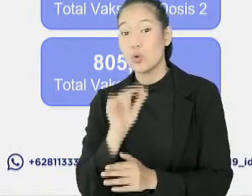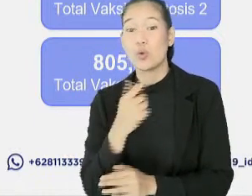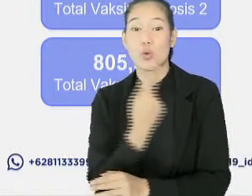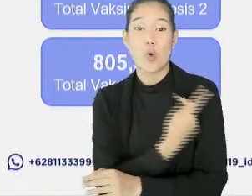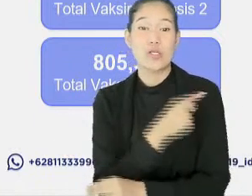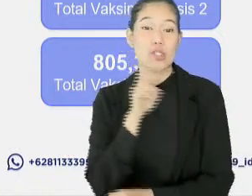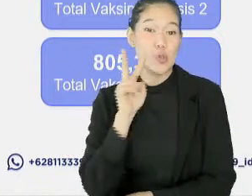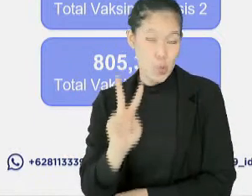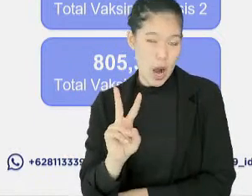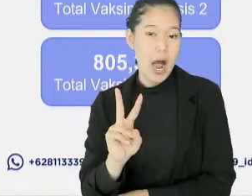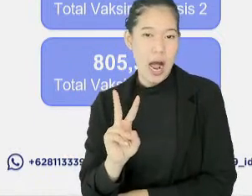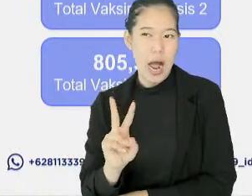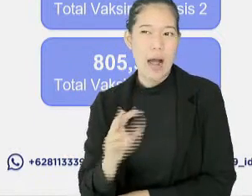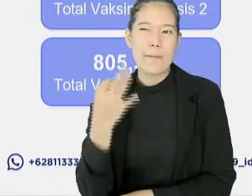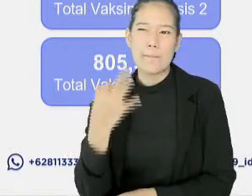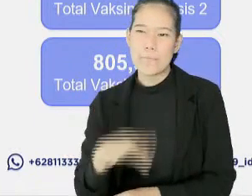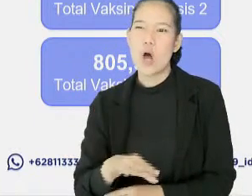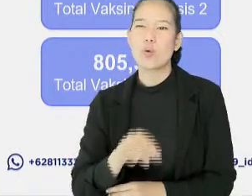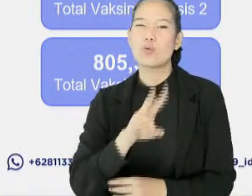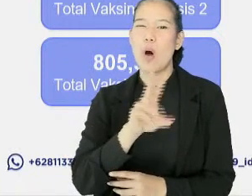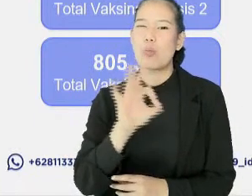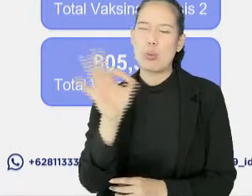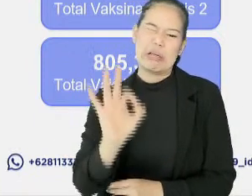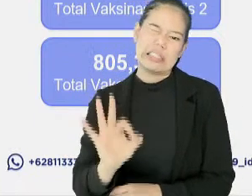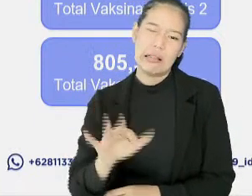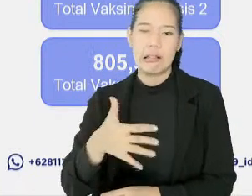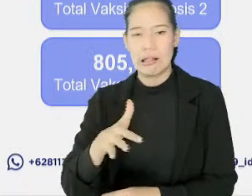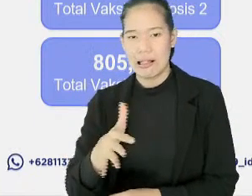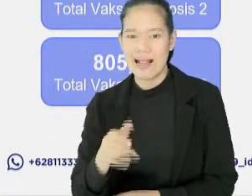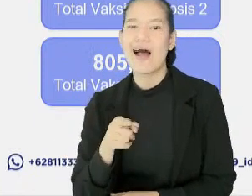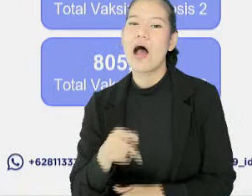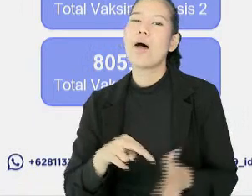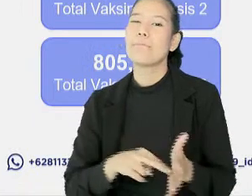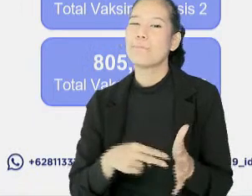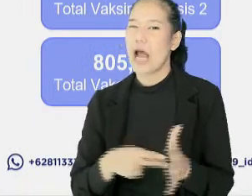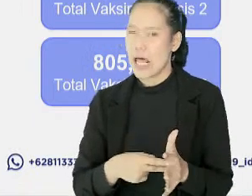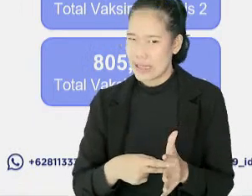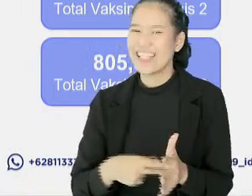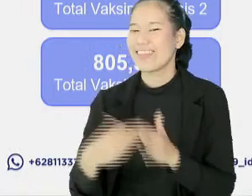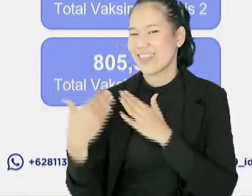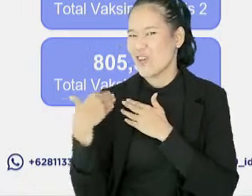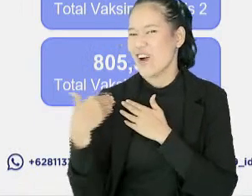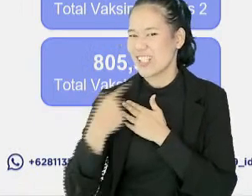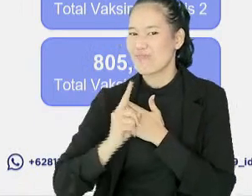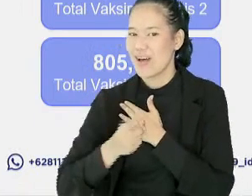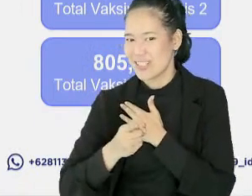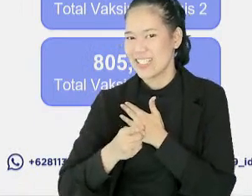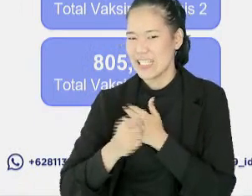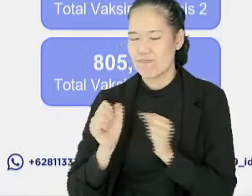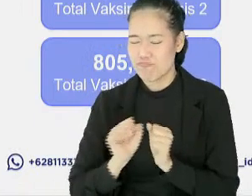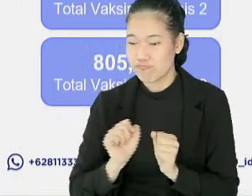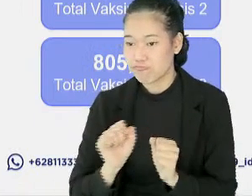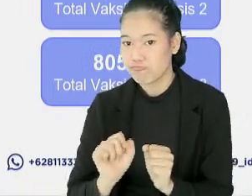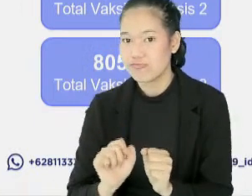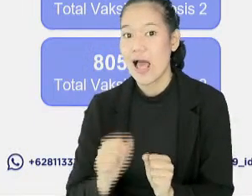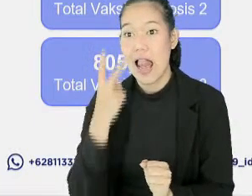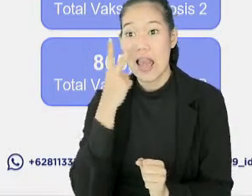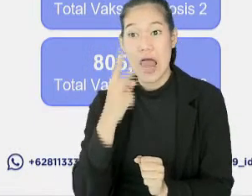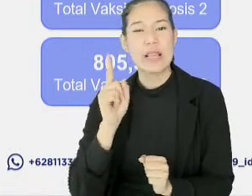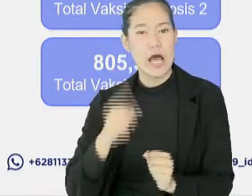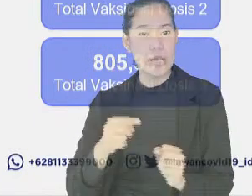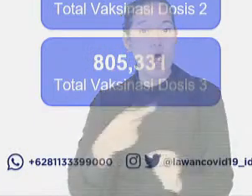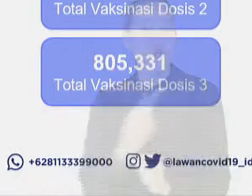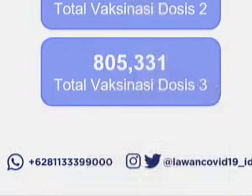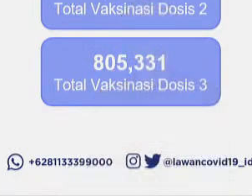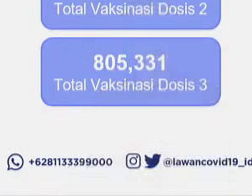untuk dosis yang kedua ini baru diangkat 20% and nah ini berarti kita masih punya PR nih di sini juga kita bisa lihat ada dosis